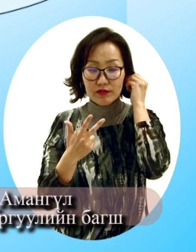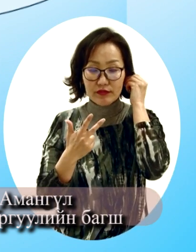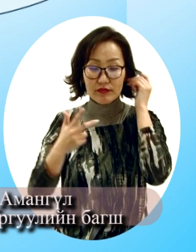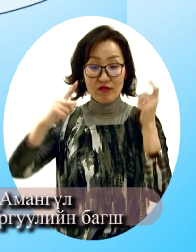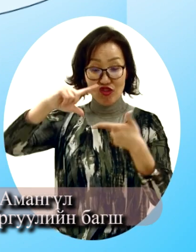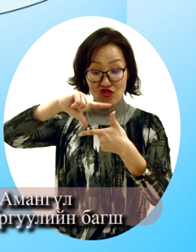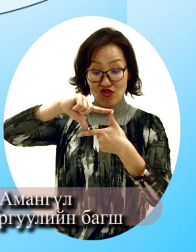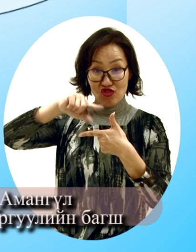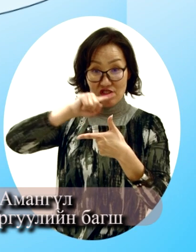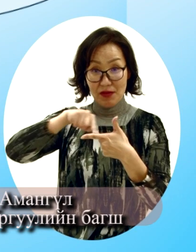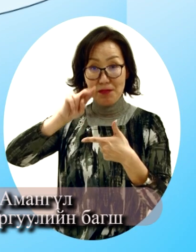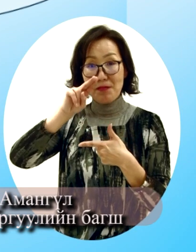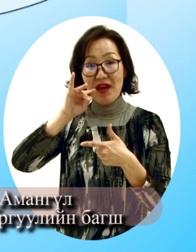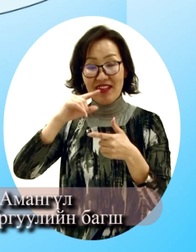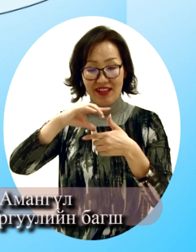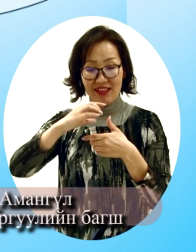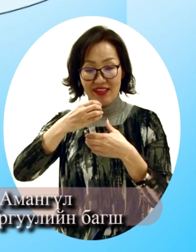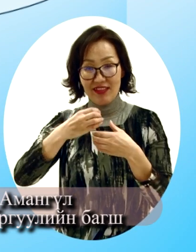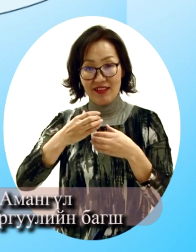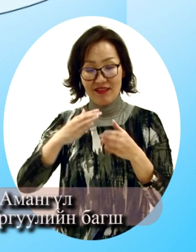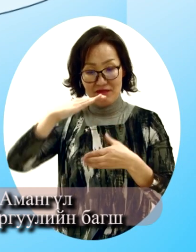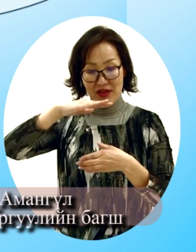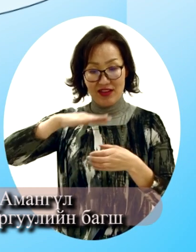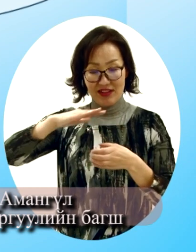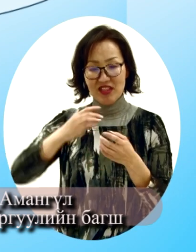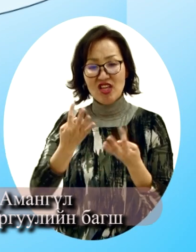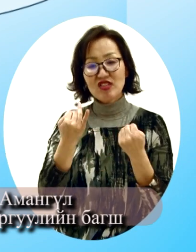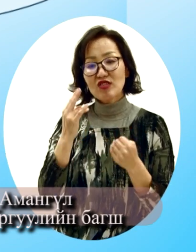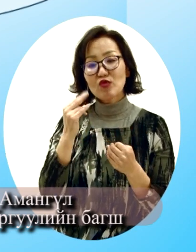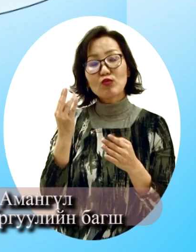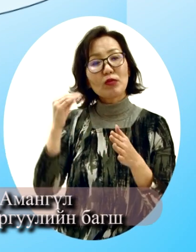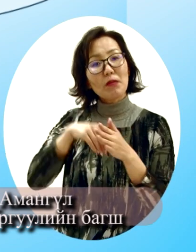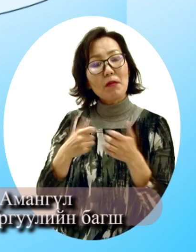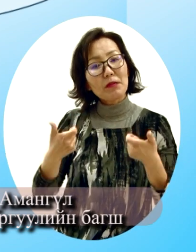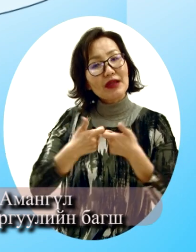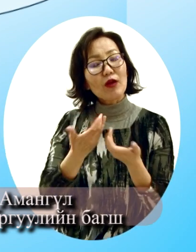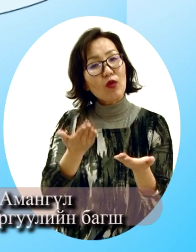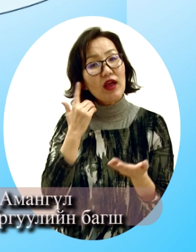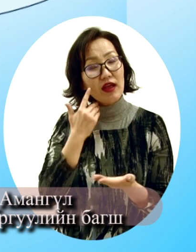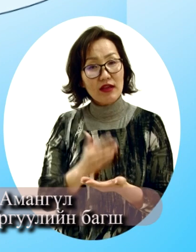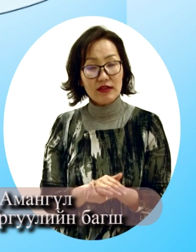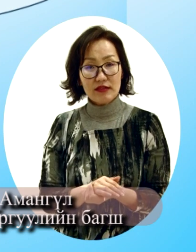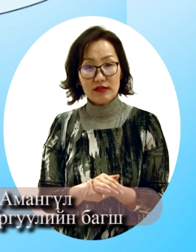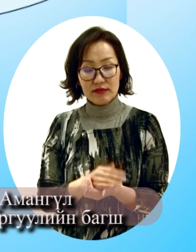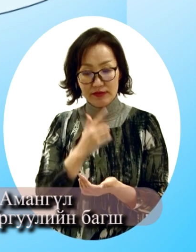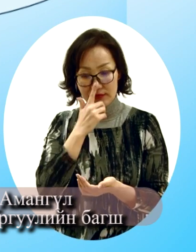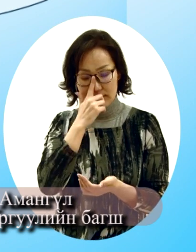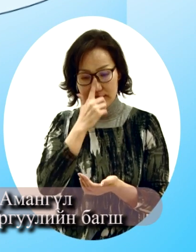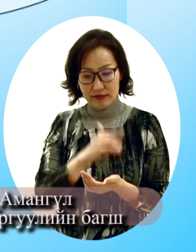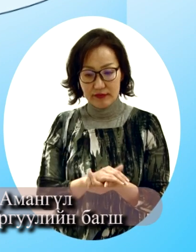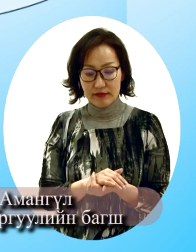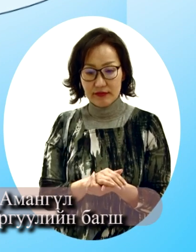орындайық. Есеп 13. Тік бұрышты параллелепипед. Неше бірлік куб сияды, суретті пайдаланып,